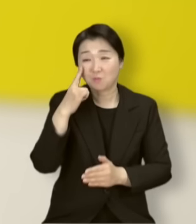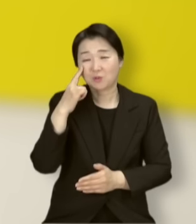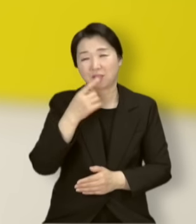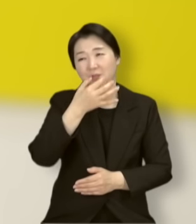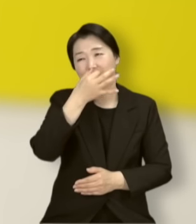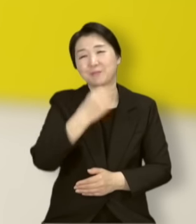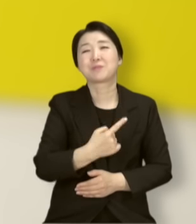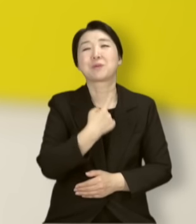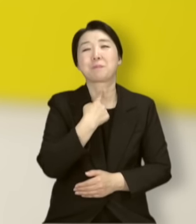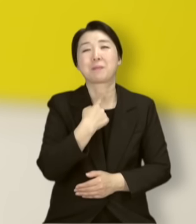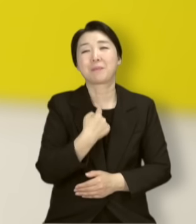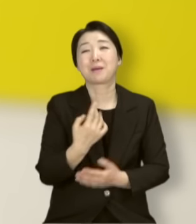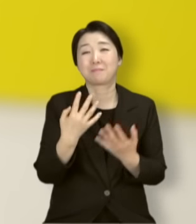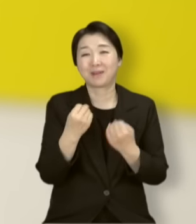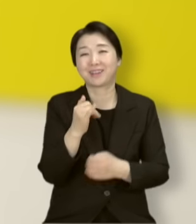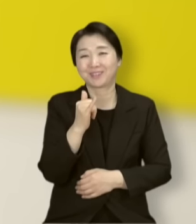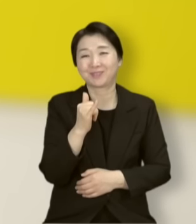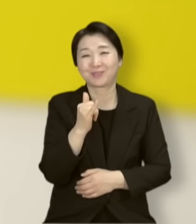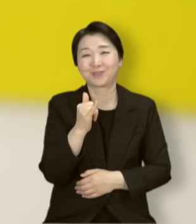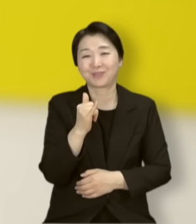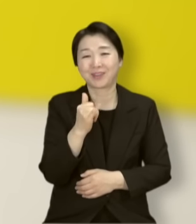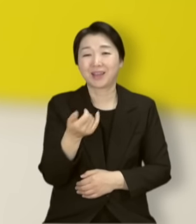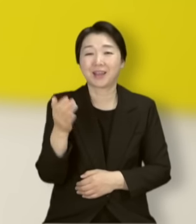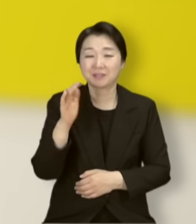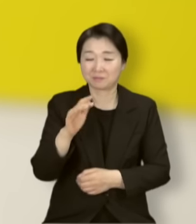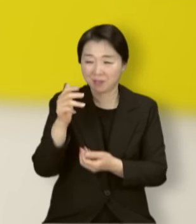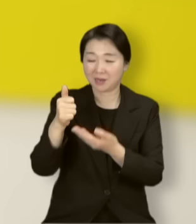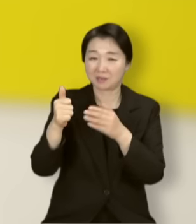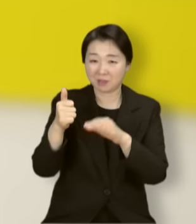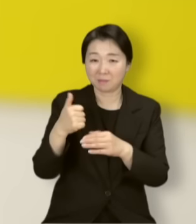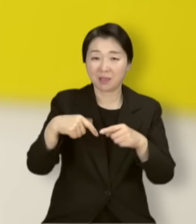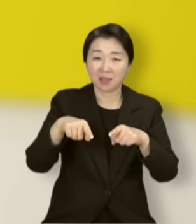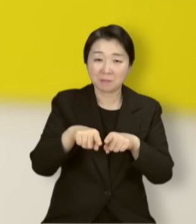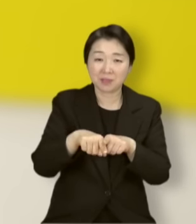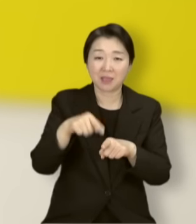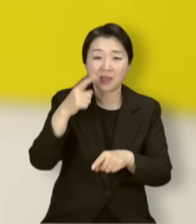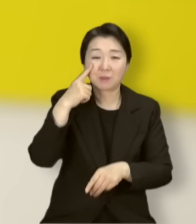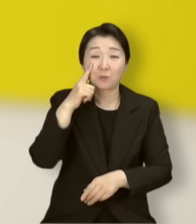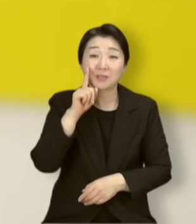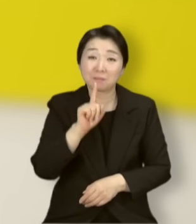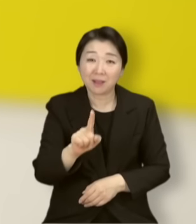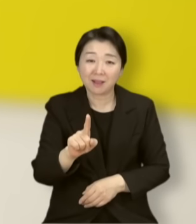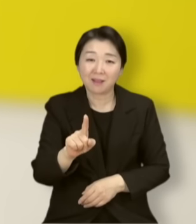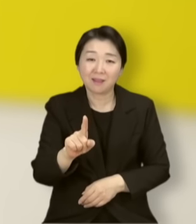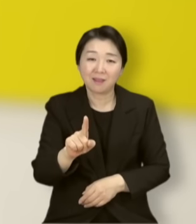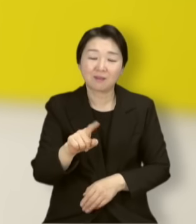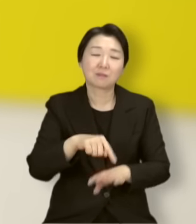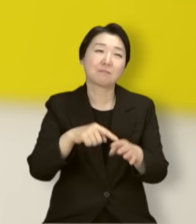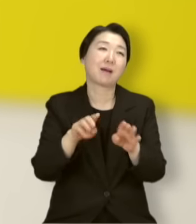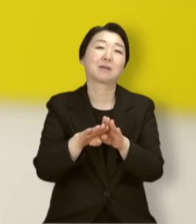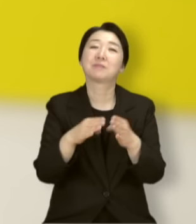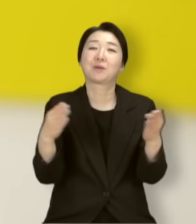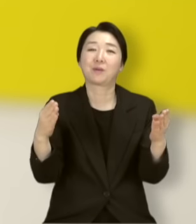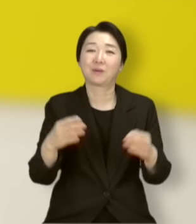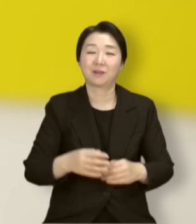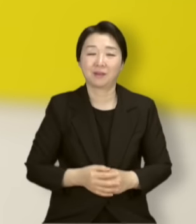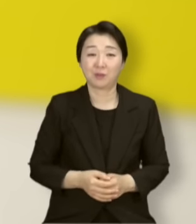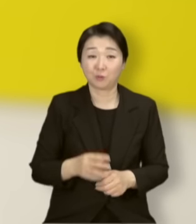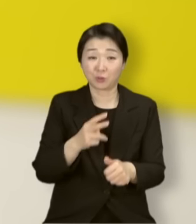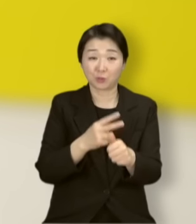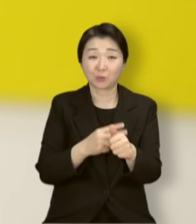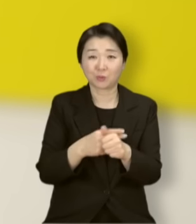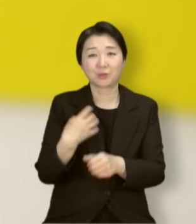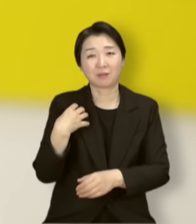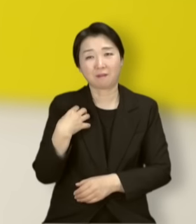적이 있었다. 그런데 하나님 앞에 하고 같이 가자. 그러면 많이들 열거든요. 네. 우리 교수들의